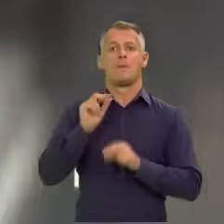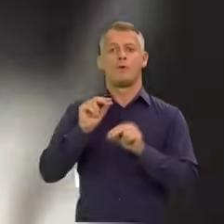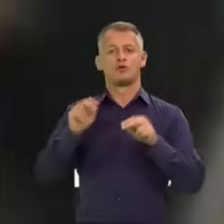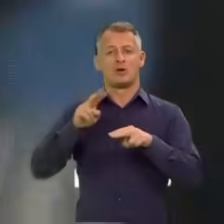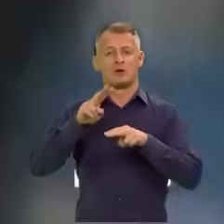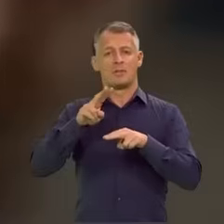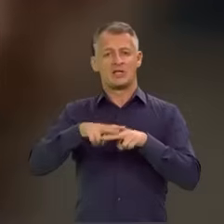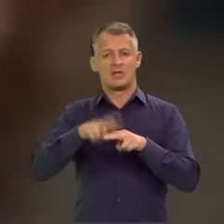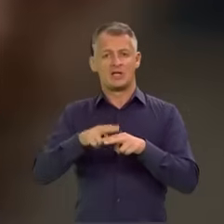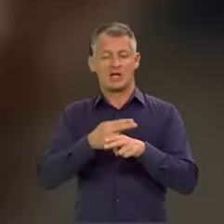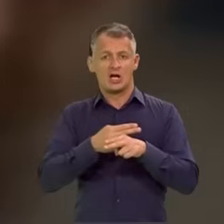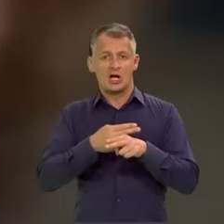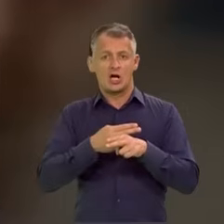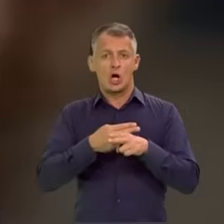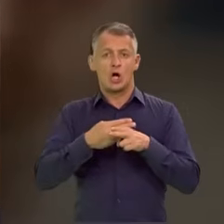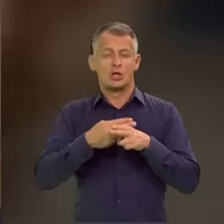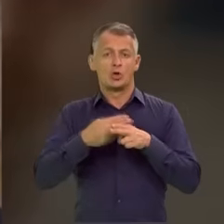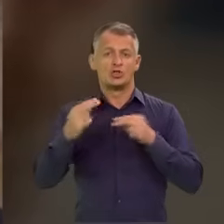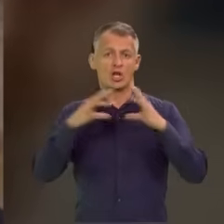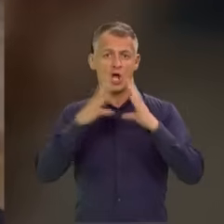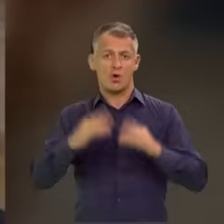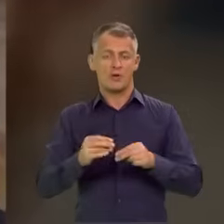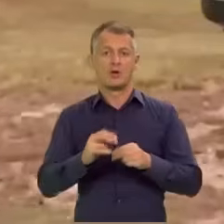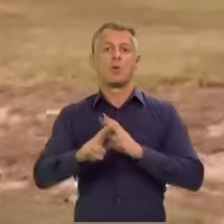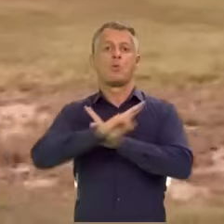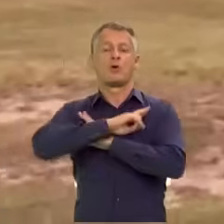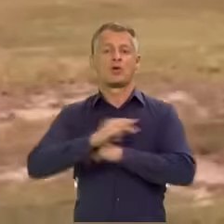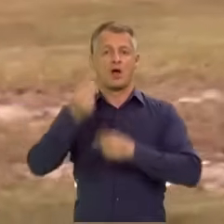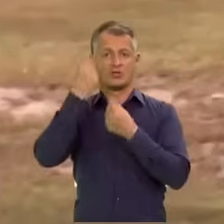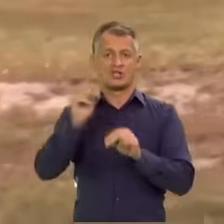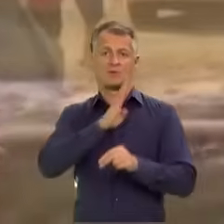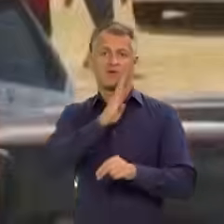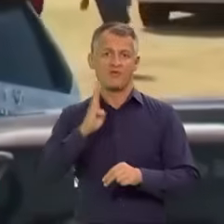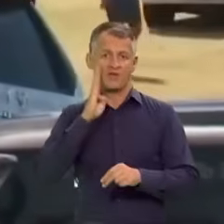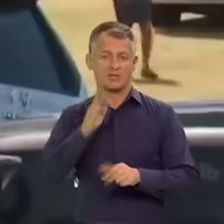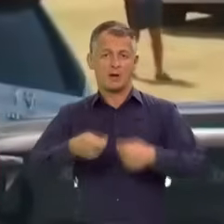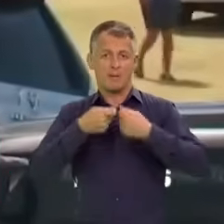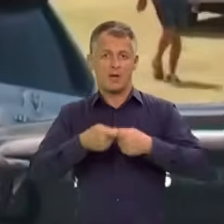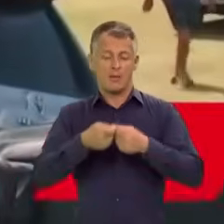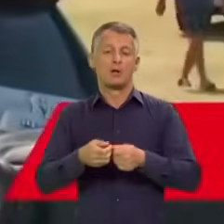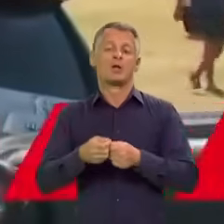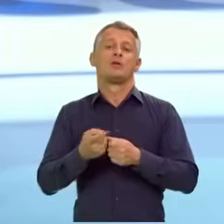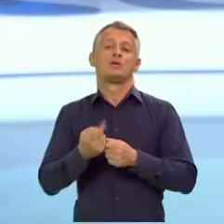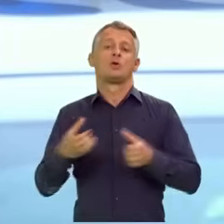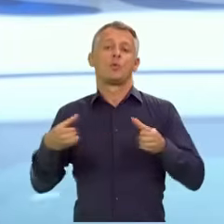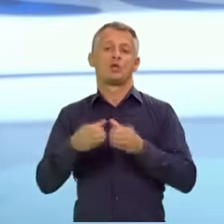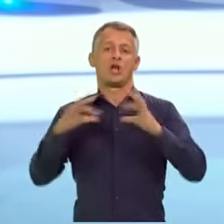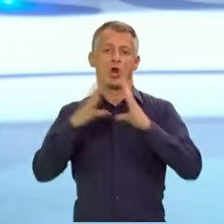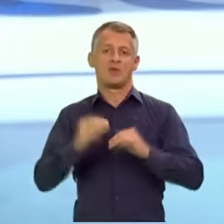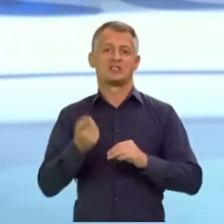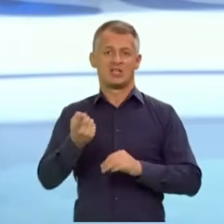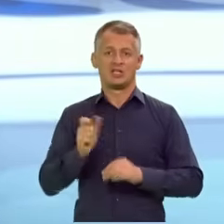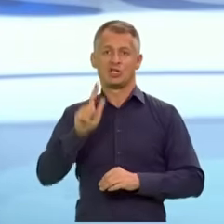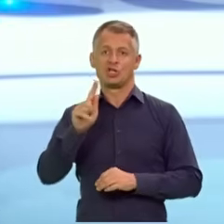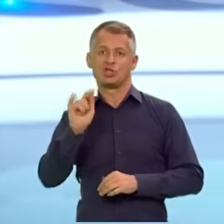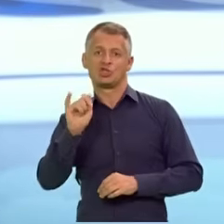origine română. Moartea tragică a femeii a fost semnalată și pe Facebook de o româncă, membra comunității românești din Georgia. O asemenea